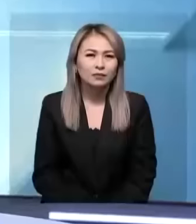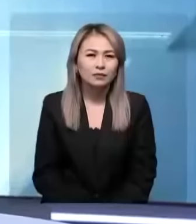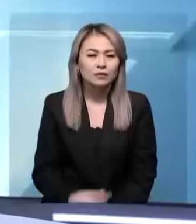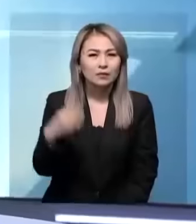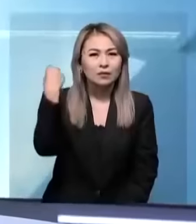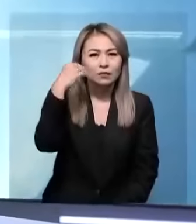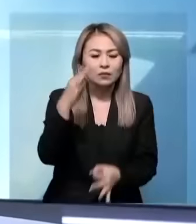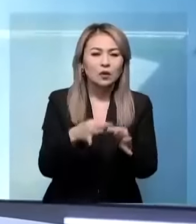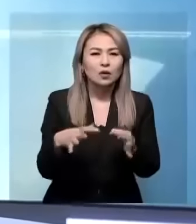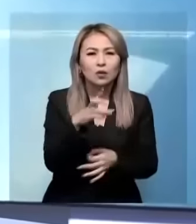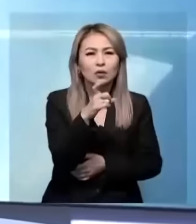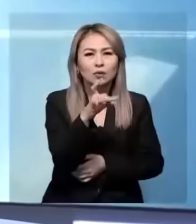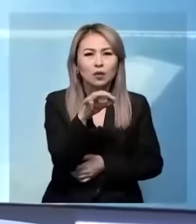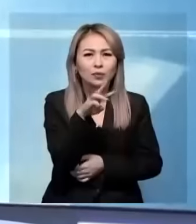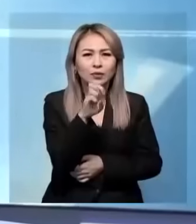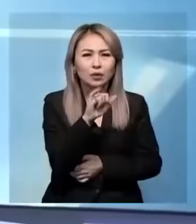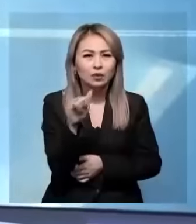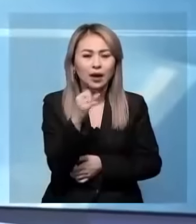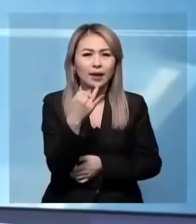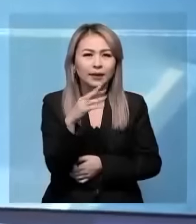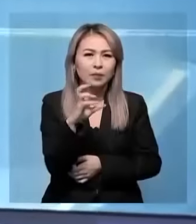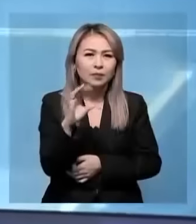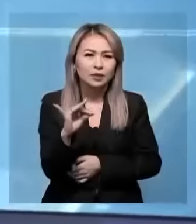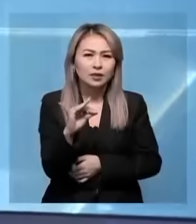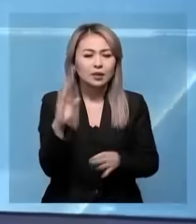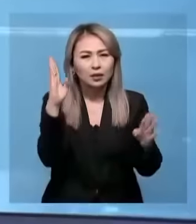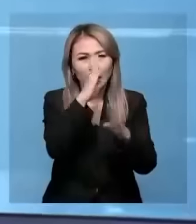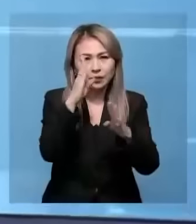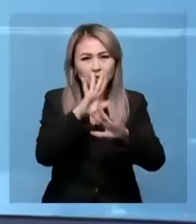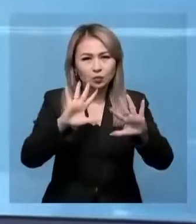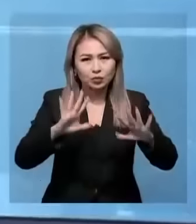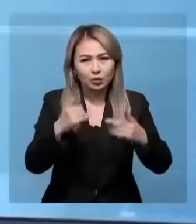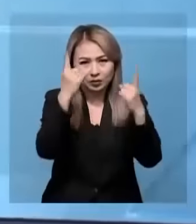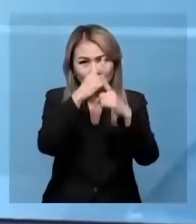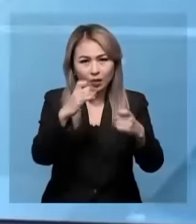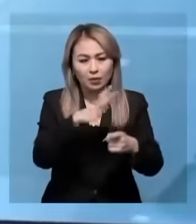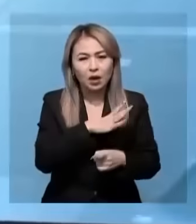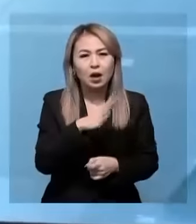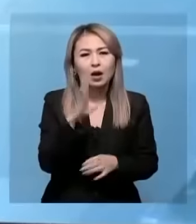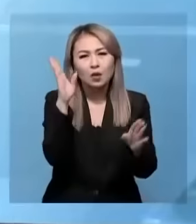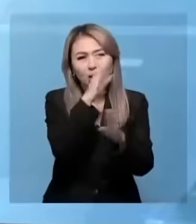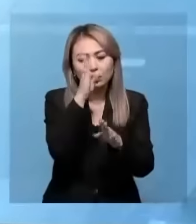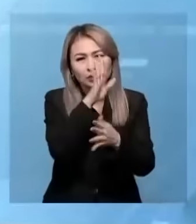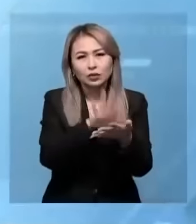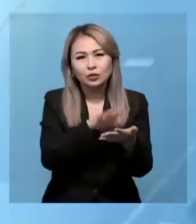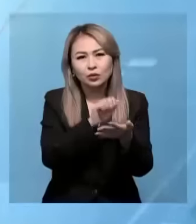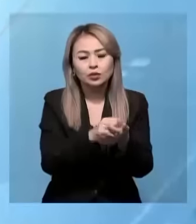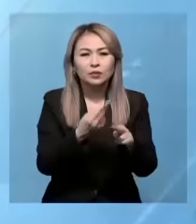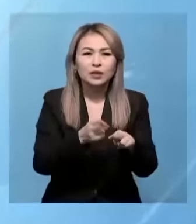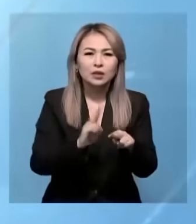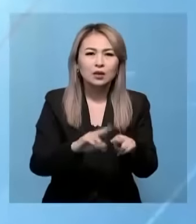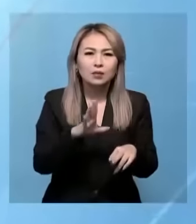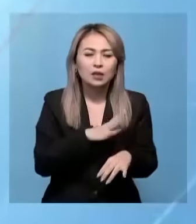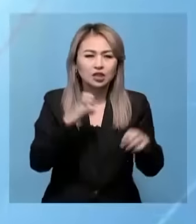Ақтөбе облысының Хромтау және Әйтеке би аудандарында табиғи сипаттағы төтенше жағдай жарияланды. Ауа райының құбылуынан күрделі